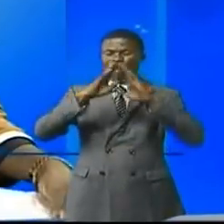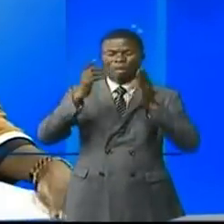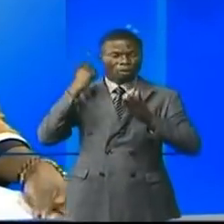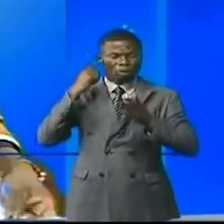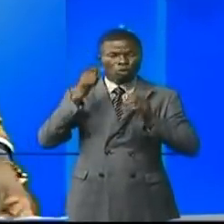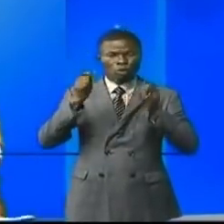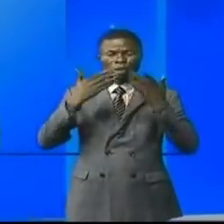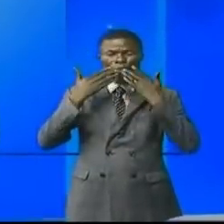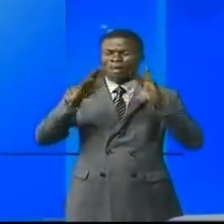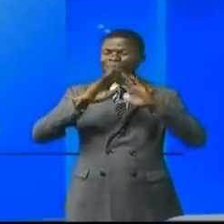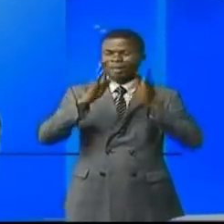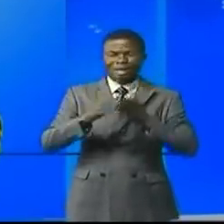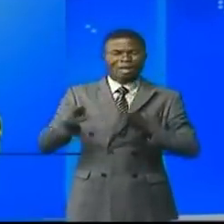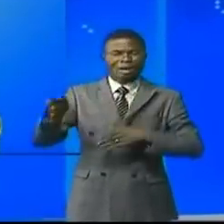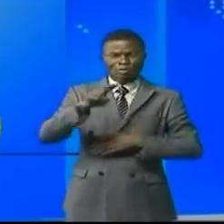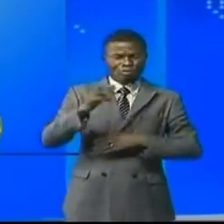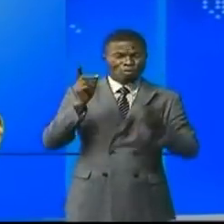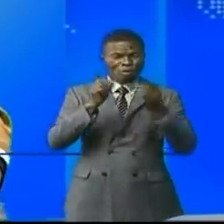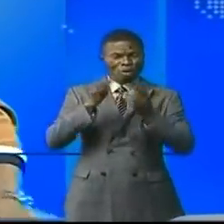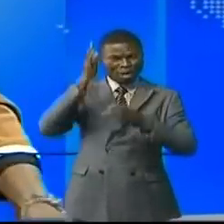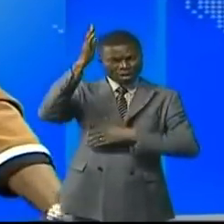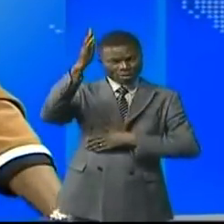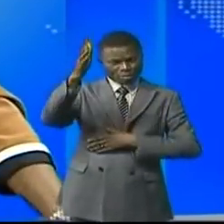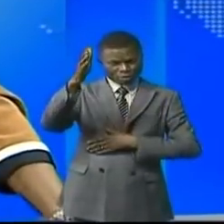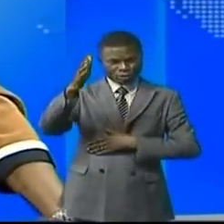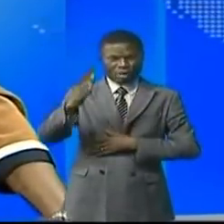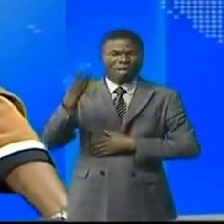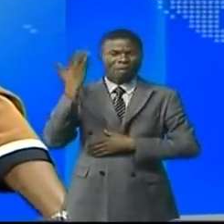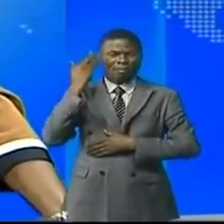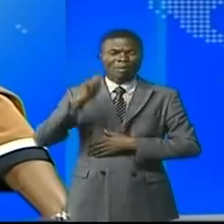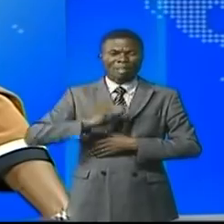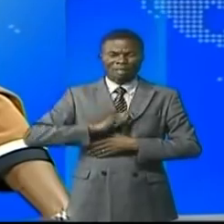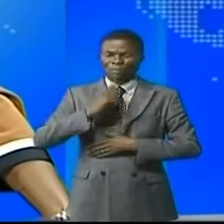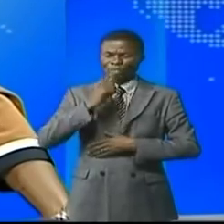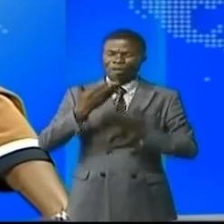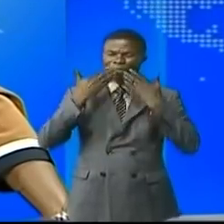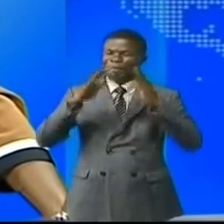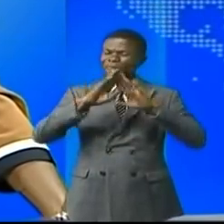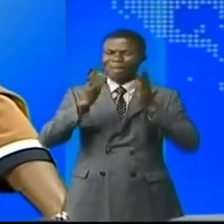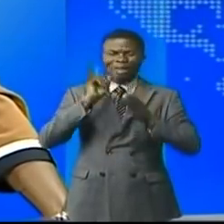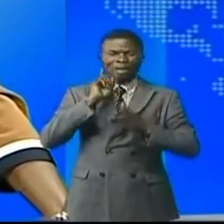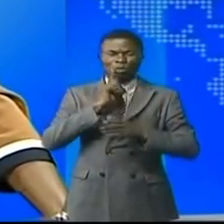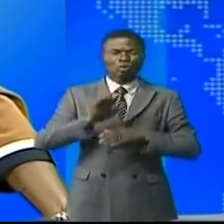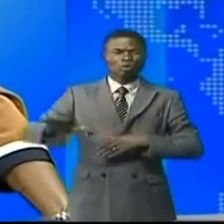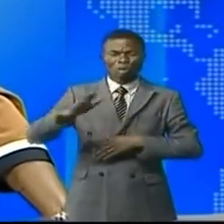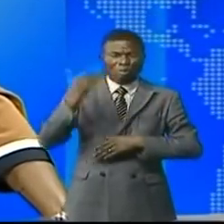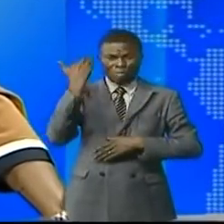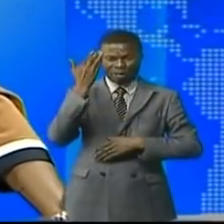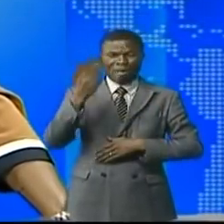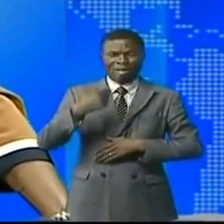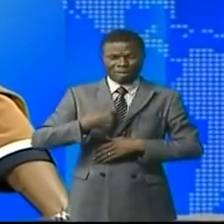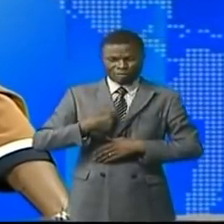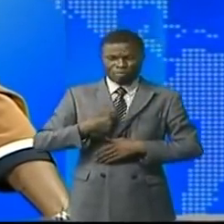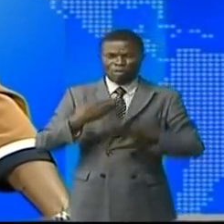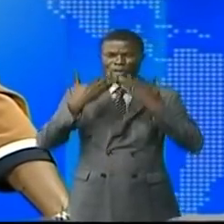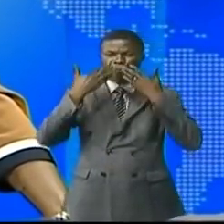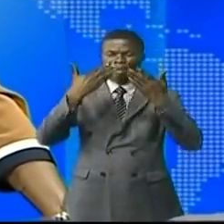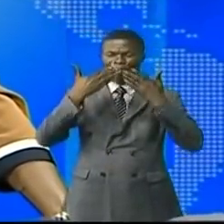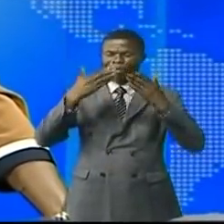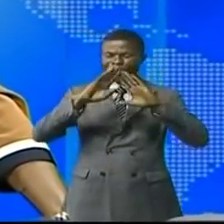ce journal. Je vous retrouve demain avec le même plaisir et à la même heure, 20h. Séverine Katanda revient sur ce